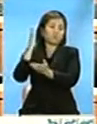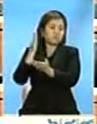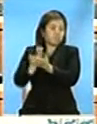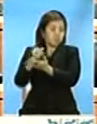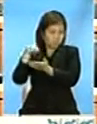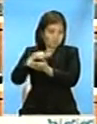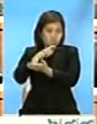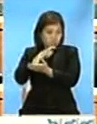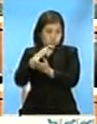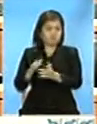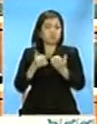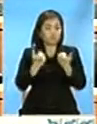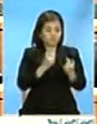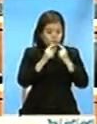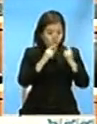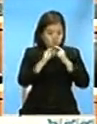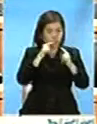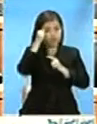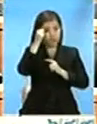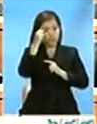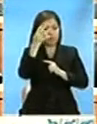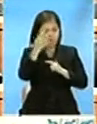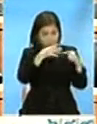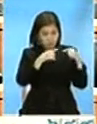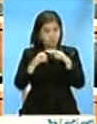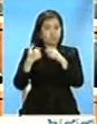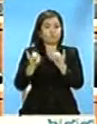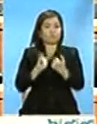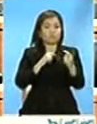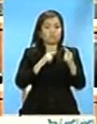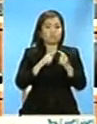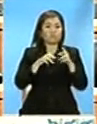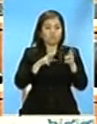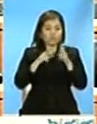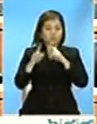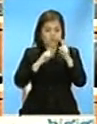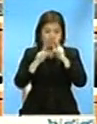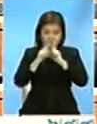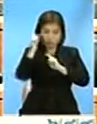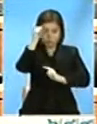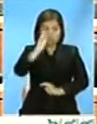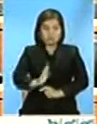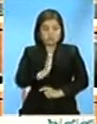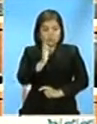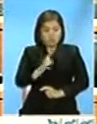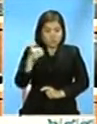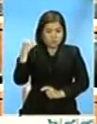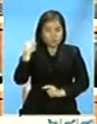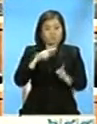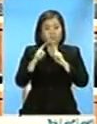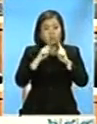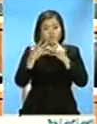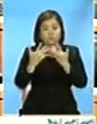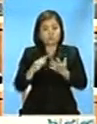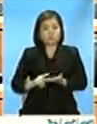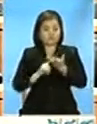ราะฉะนั้นผมคิดว่าเราจะคุยกันในวันนี้เป็นวันที่4แล้วครับเราต้องคุยกันอย่างมีคุณภาพอย่างมีวุฒิภาวะนะครับท่านประธานครับผมแปรยติ